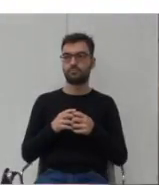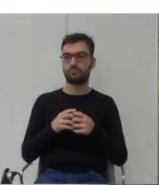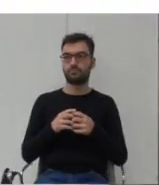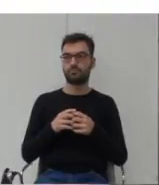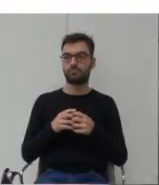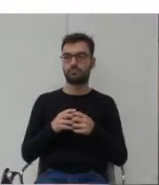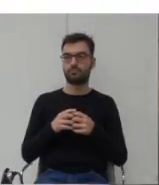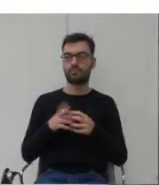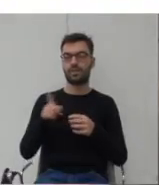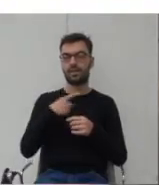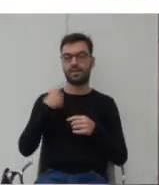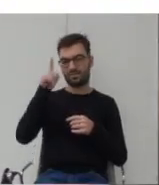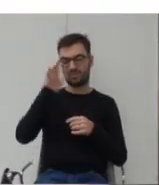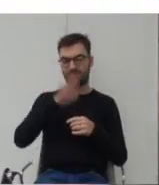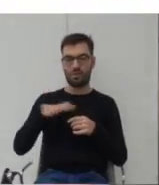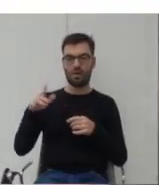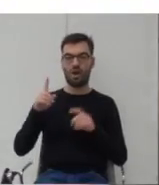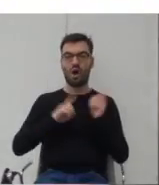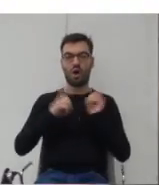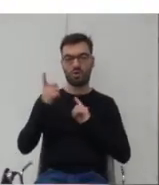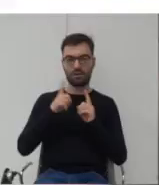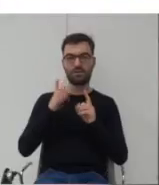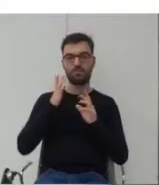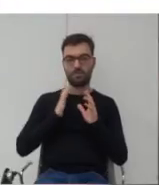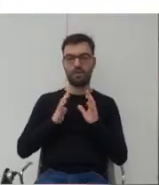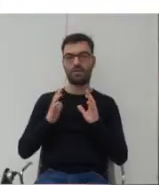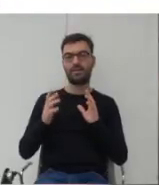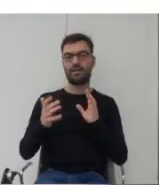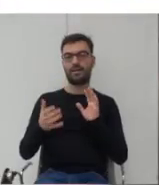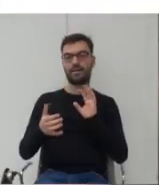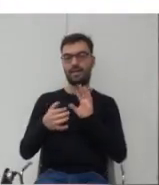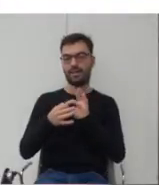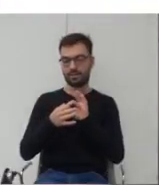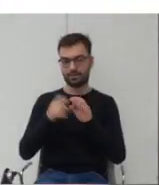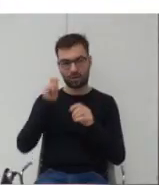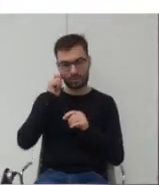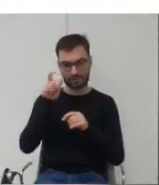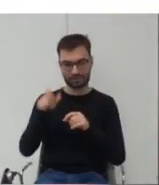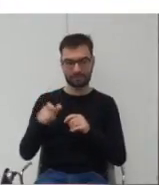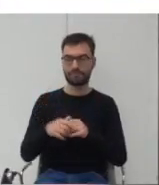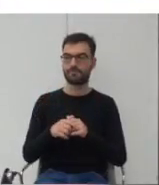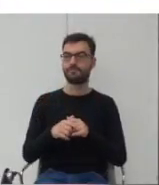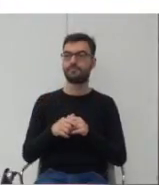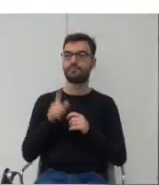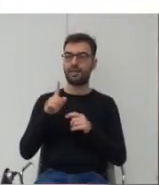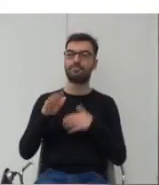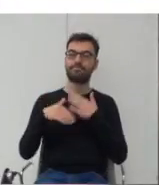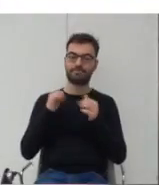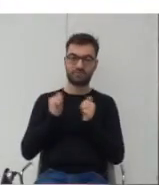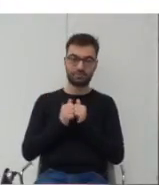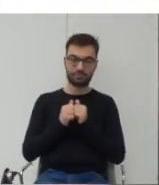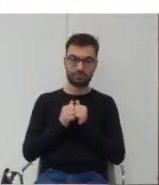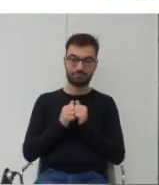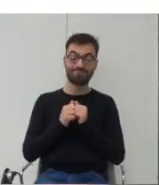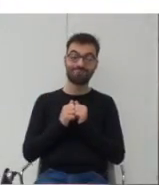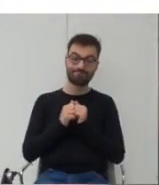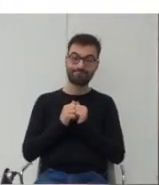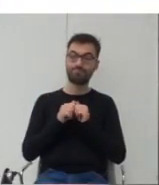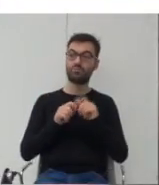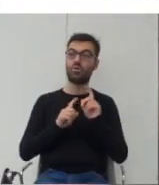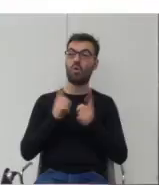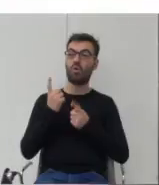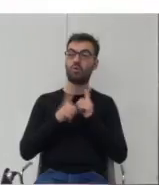Ta nasza społeczność ogrodnicza jakieś zaczynała nawiązywać relacje z tą osobą. Ale przyszła zima i